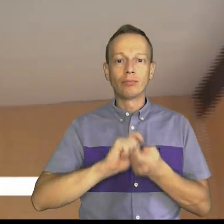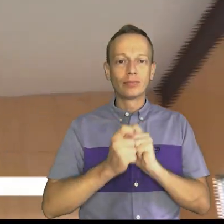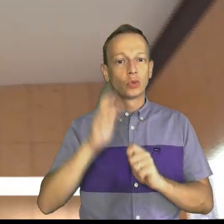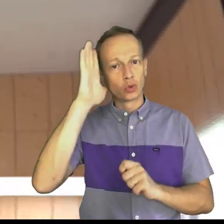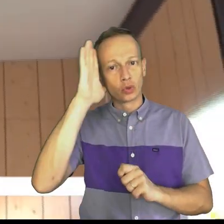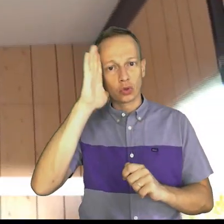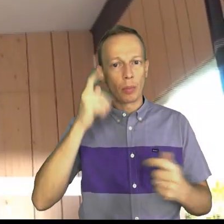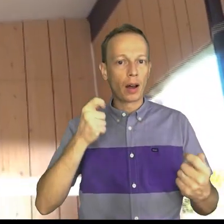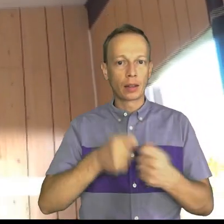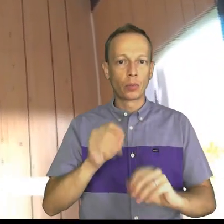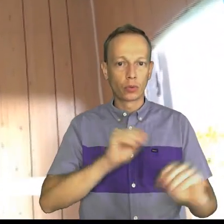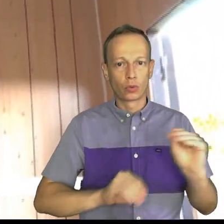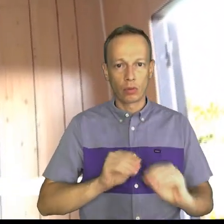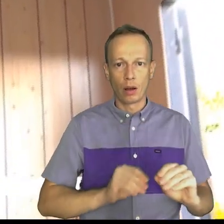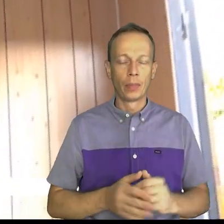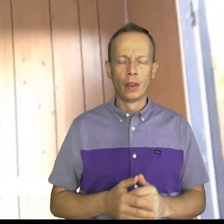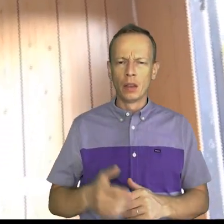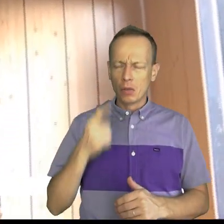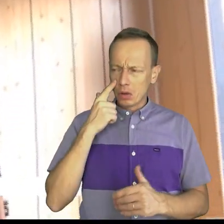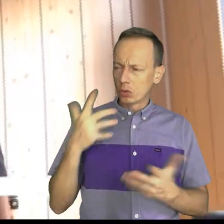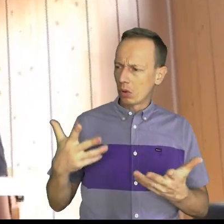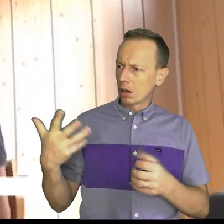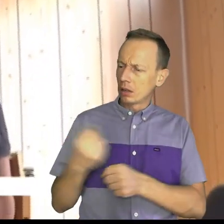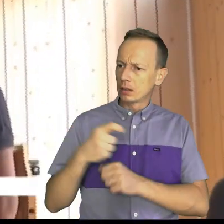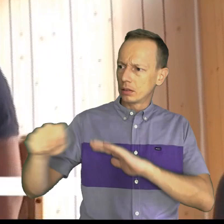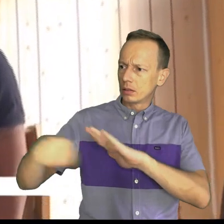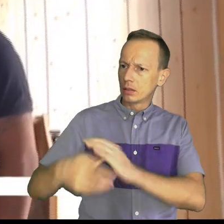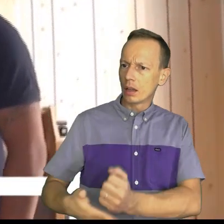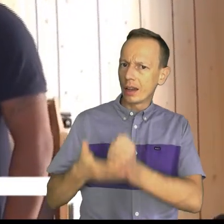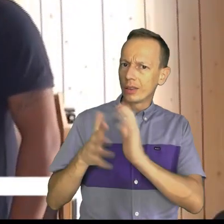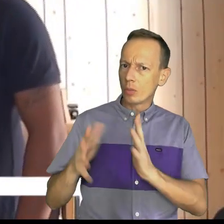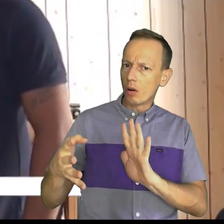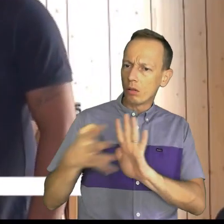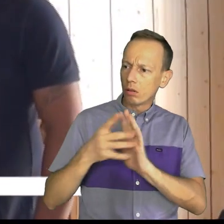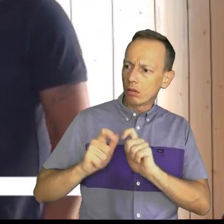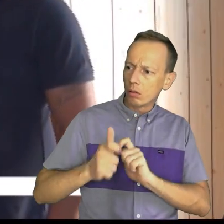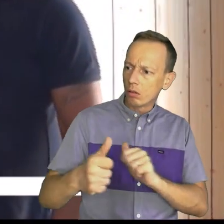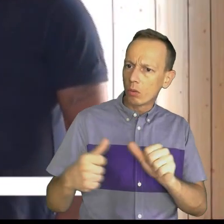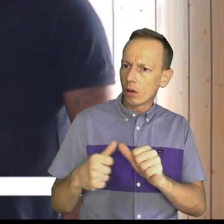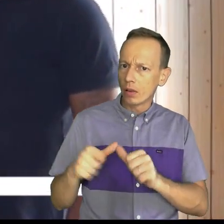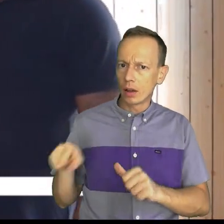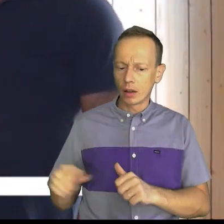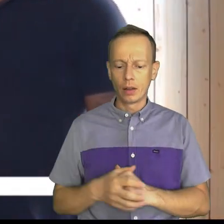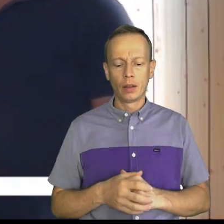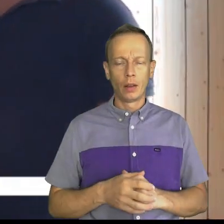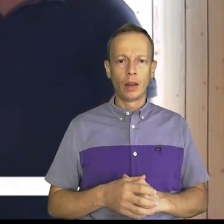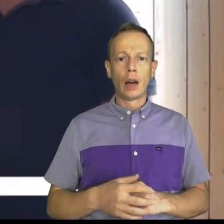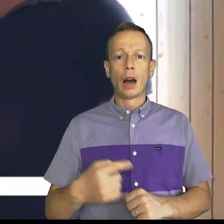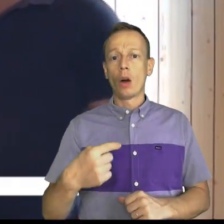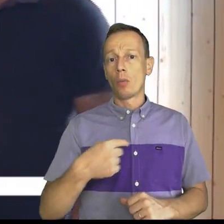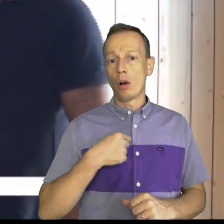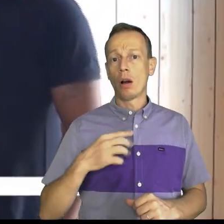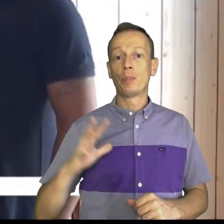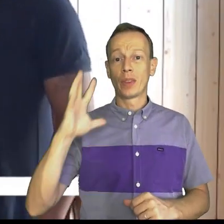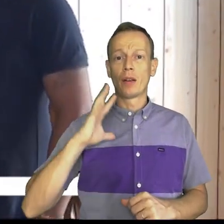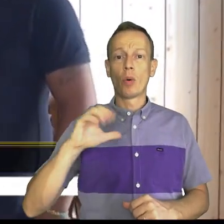médicalisée. Cyril Yorana. Alors, expliquez-nous, de quelle façon est-ce que vous avez pu prétendre à cette aide ? Quelles ont été, finalement, les démarches administratives ?